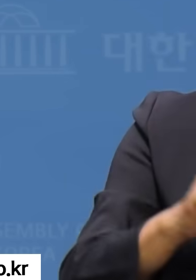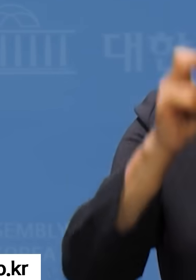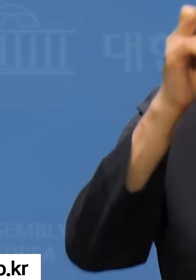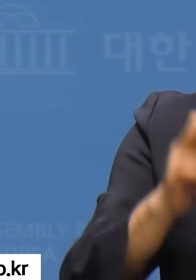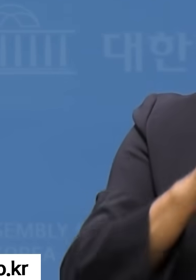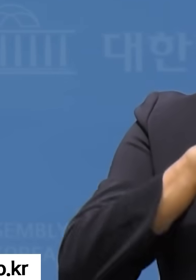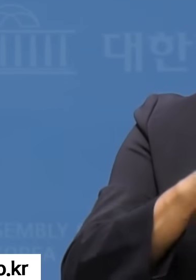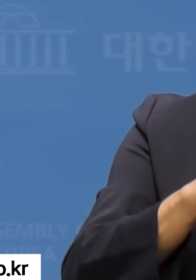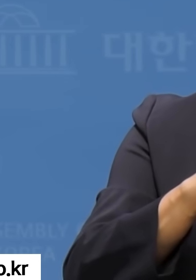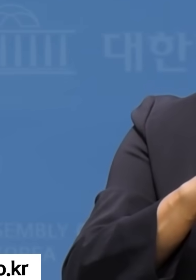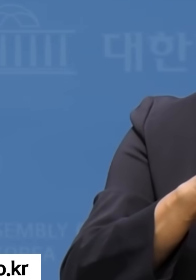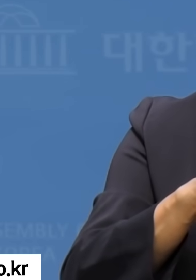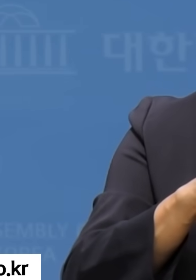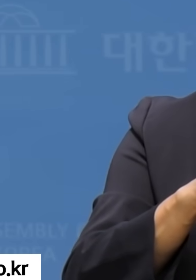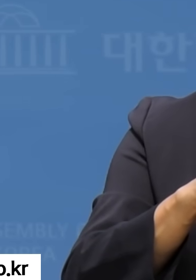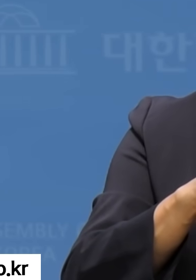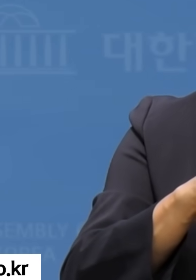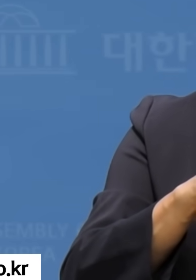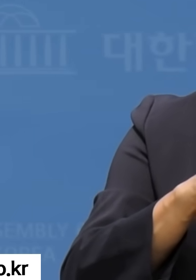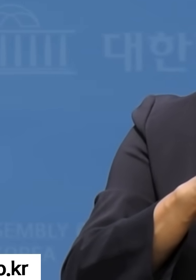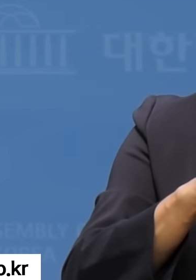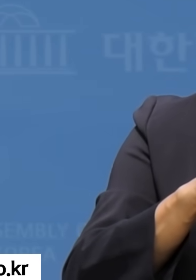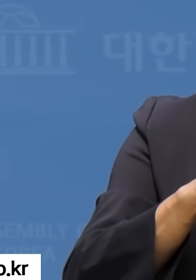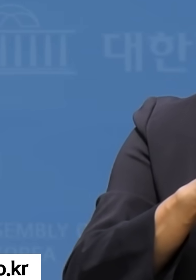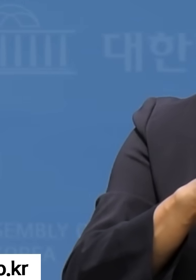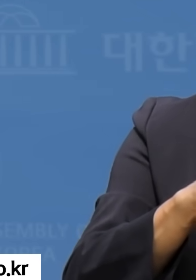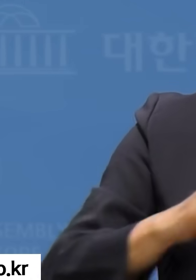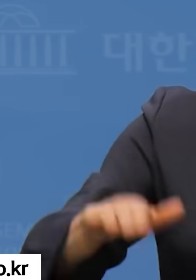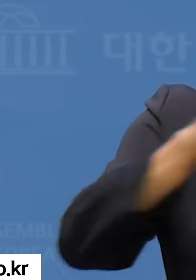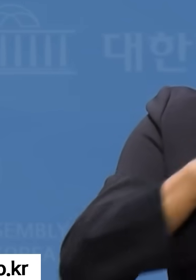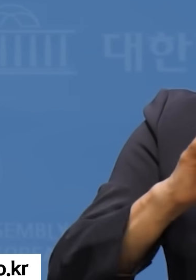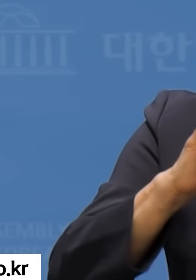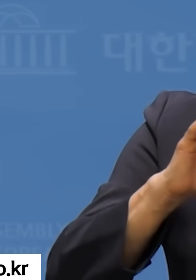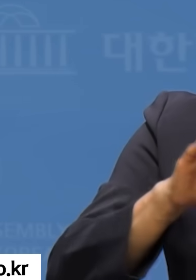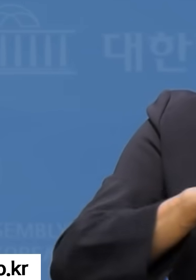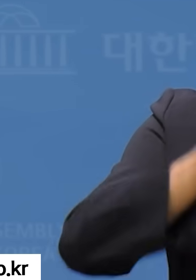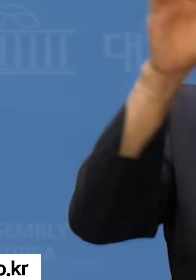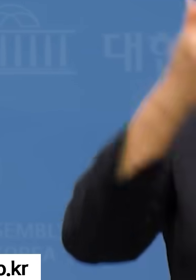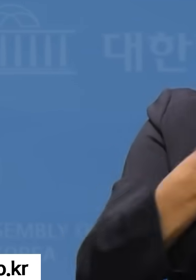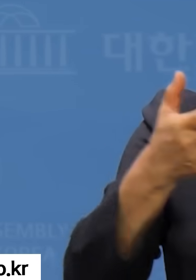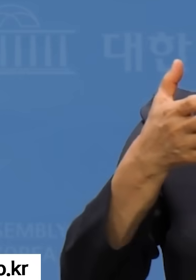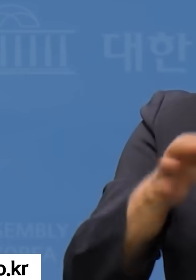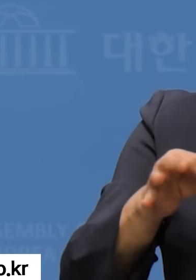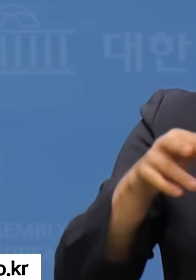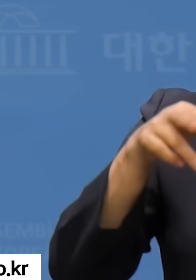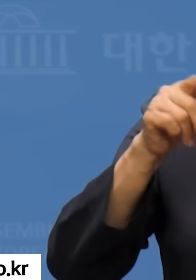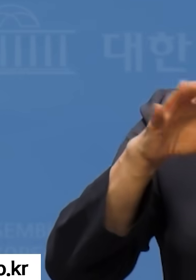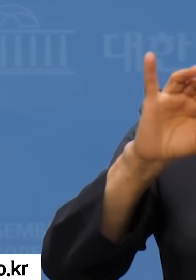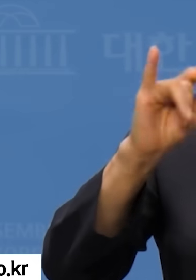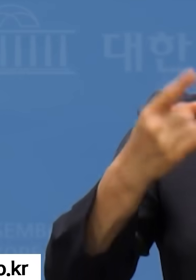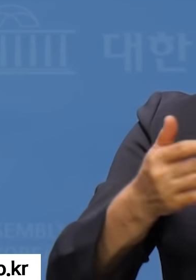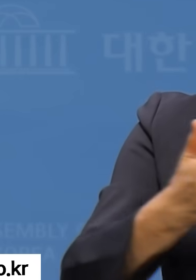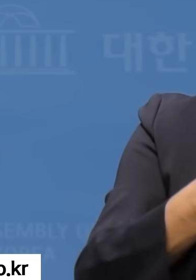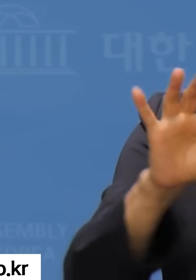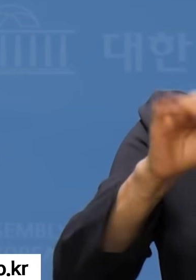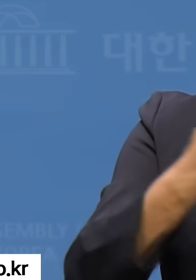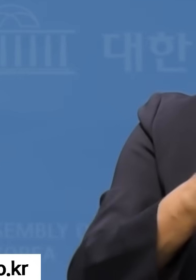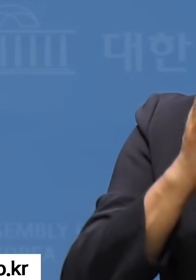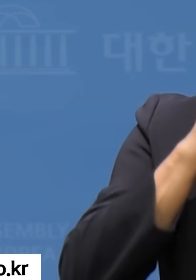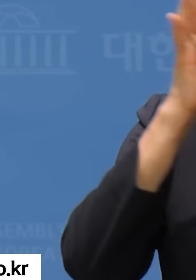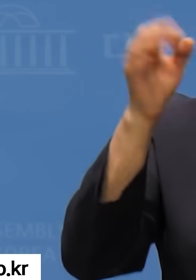도발과 관련해서 선대들 우리 북한이 김정일, 김일성 주석의